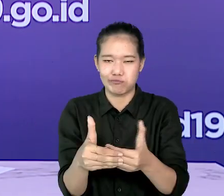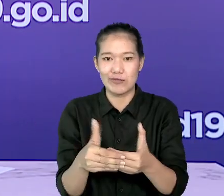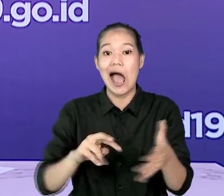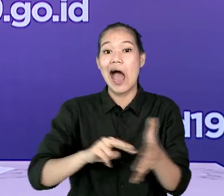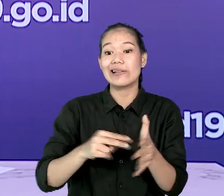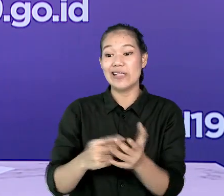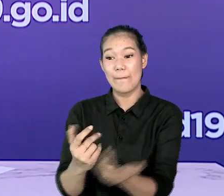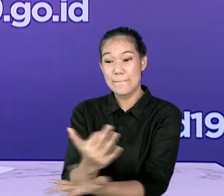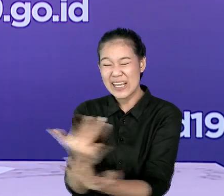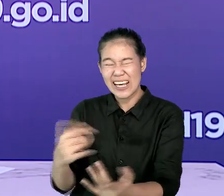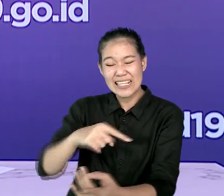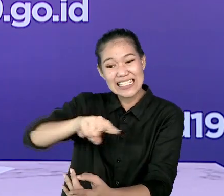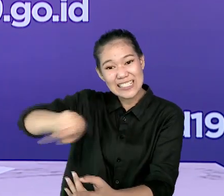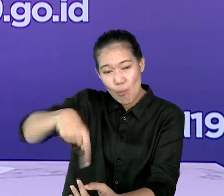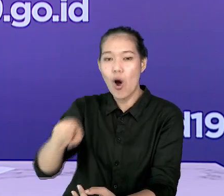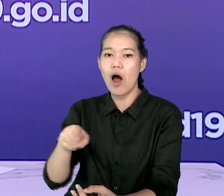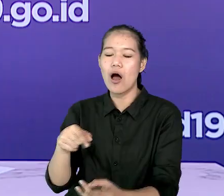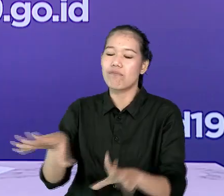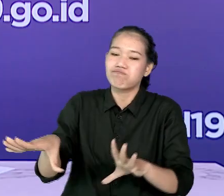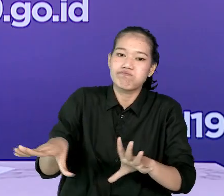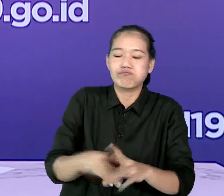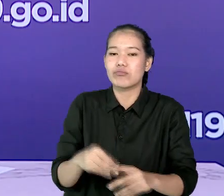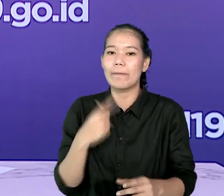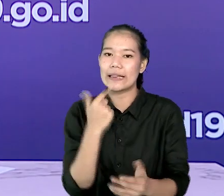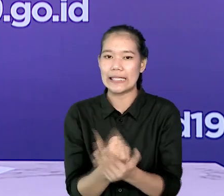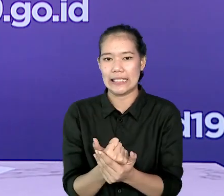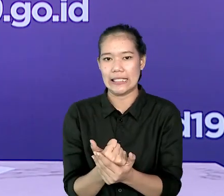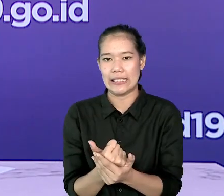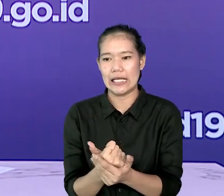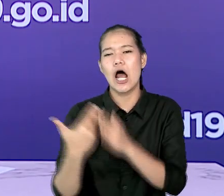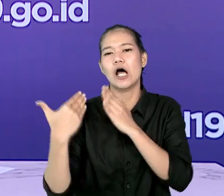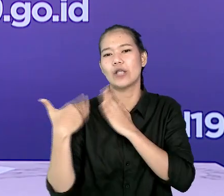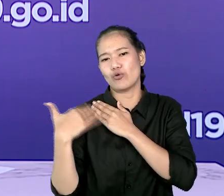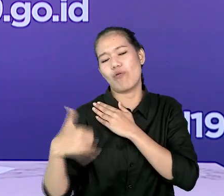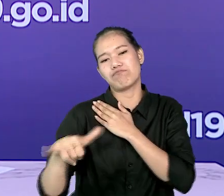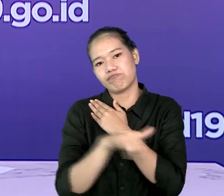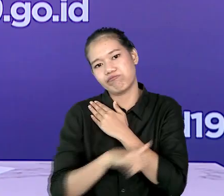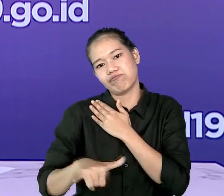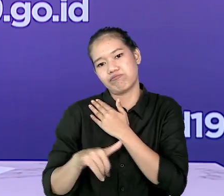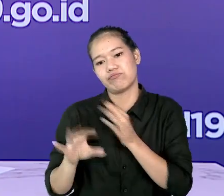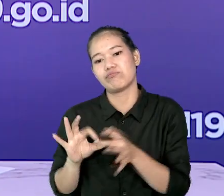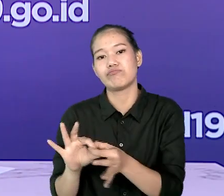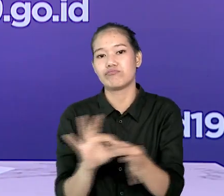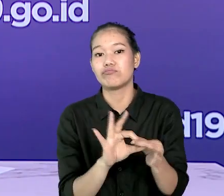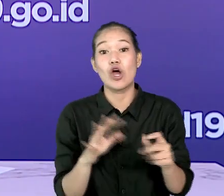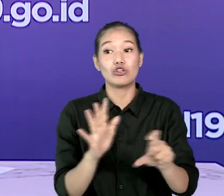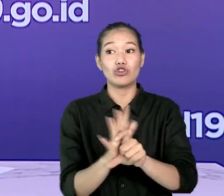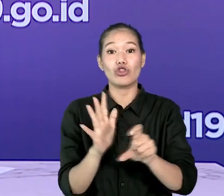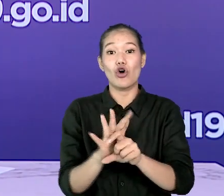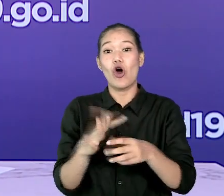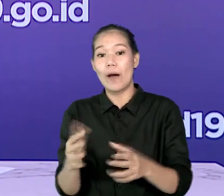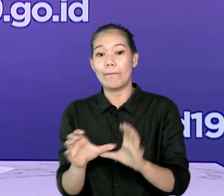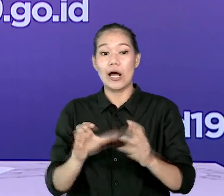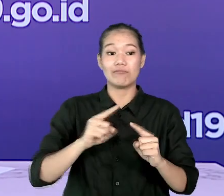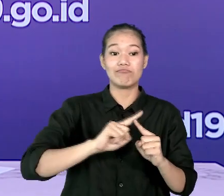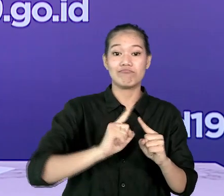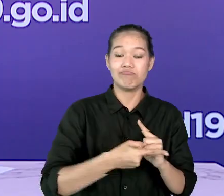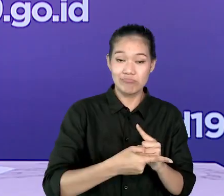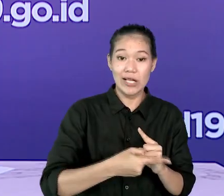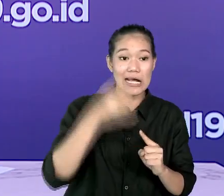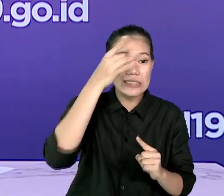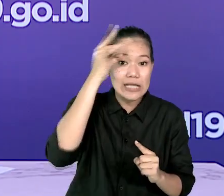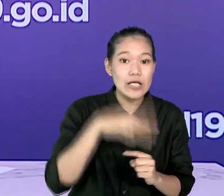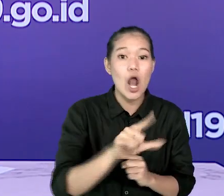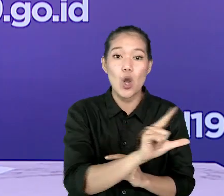yang ada di masyarakat punya peran penting sebagai bentuk tanggung jawab bersama, misalnya pembentukan satgas di desa atau